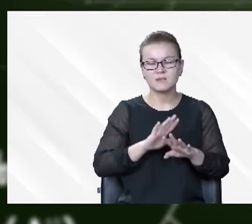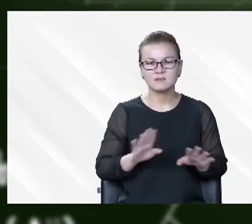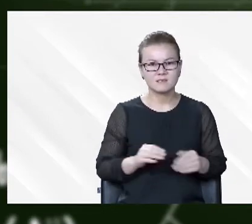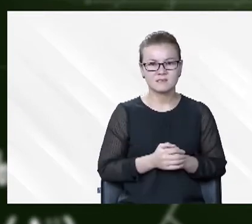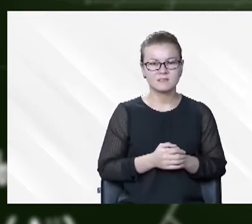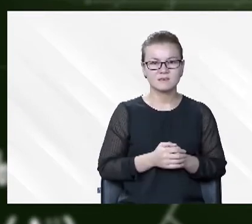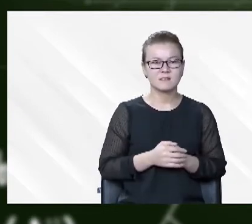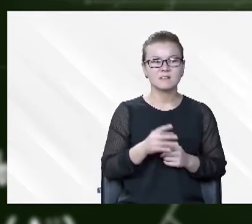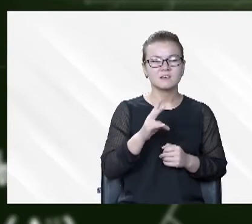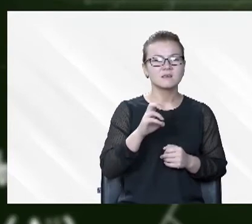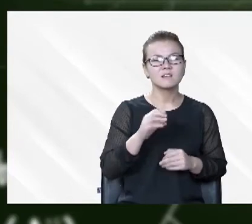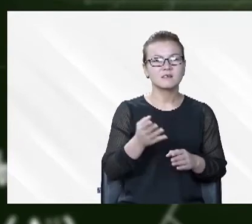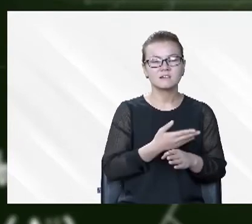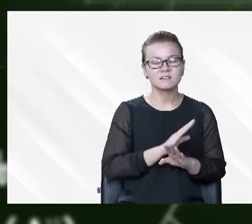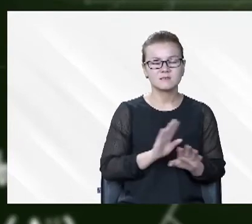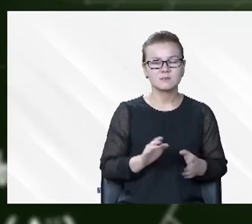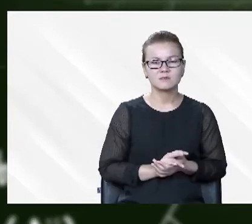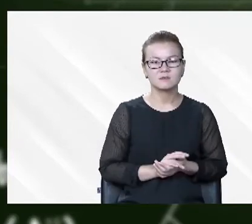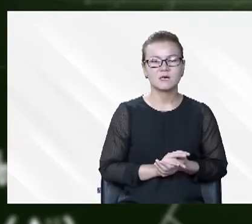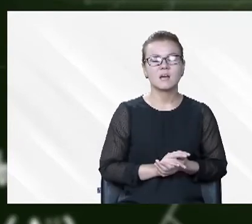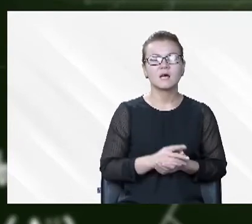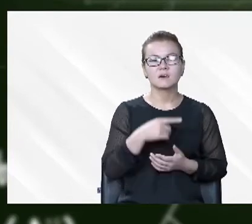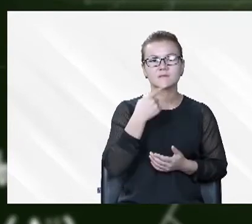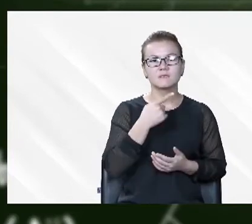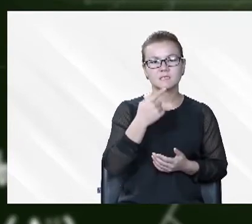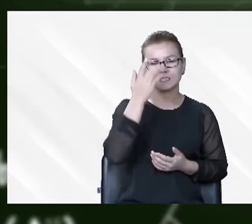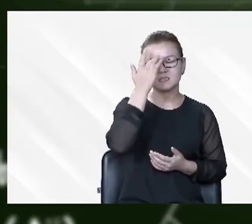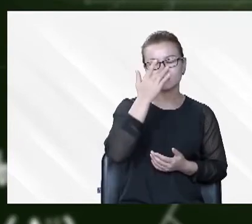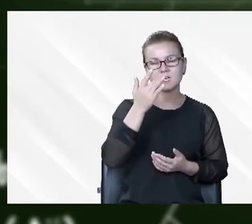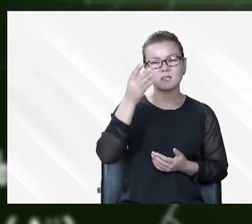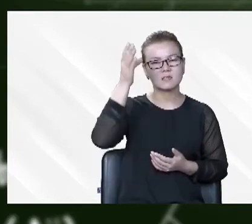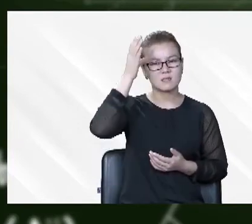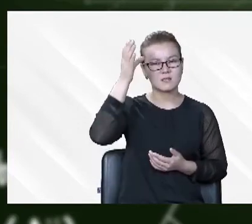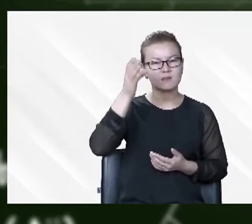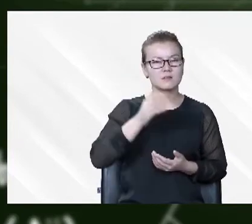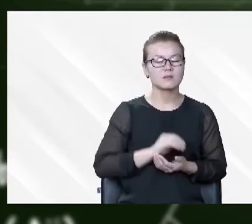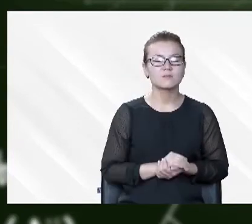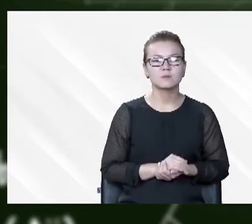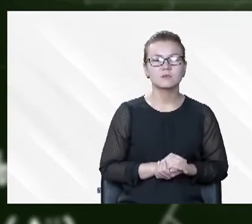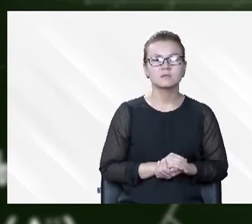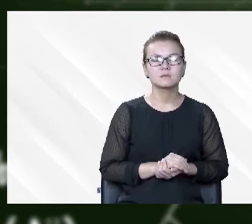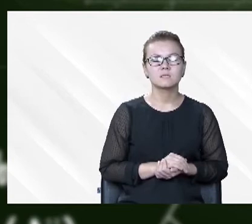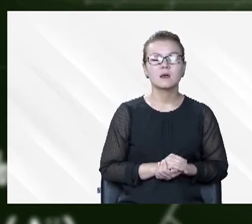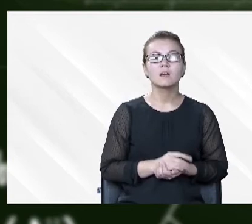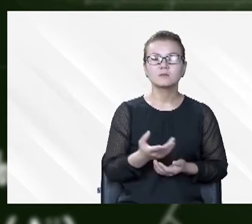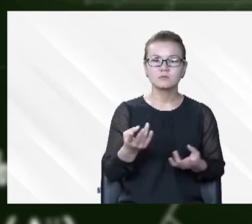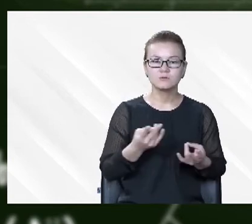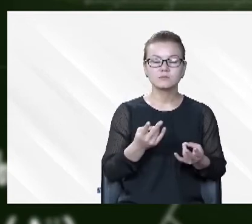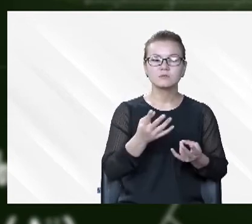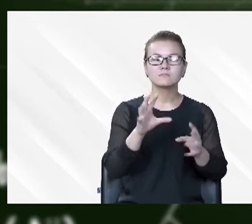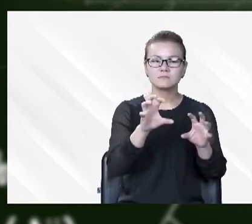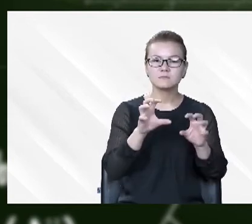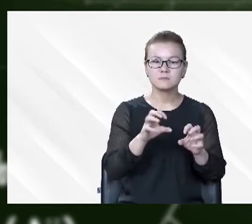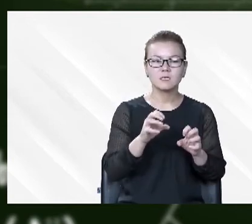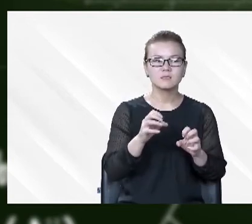ни истреблено, гласит индийская народная мудрость. Не забывайте приобретать знания